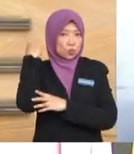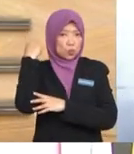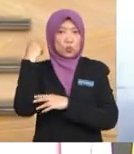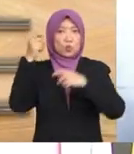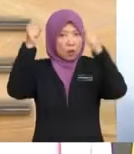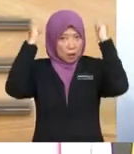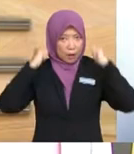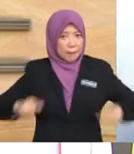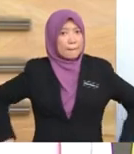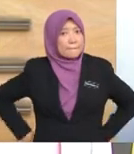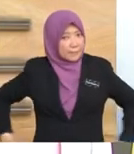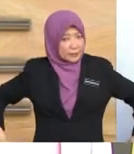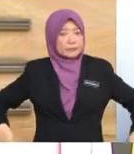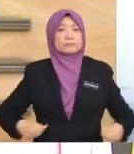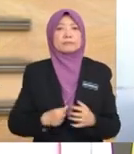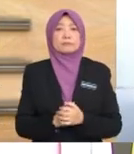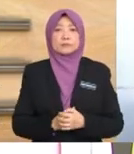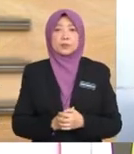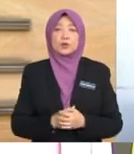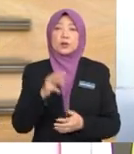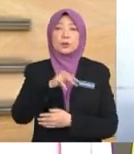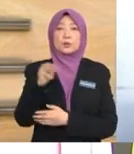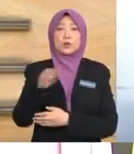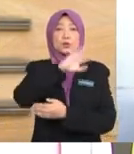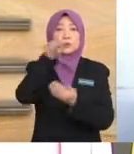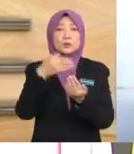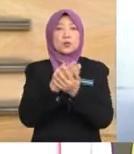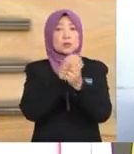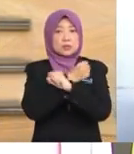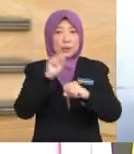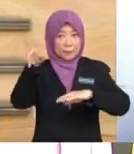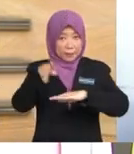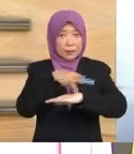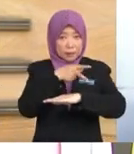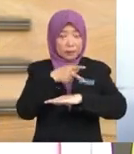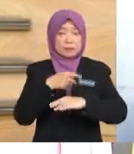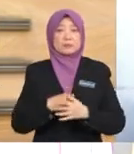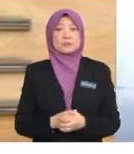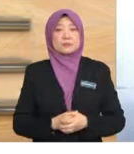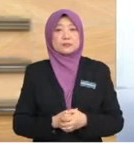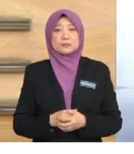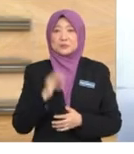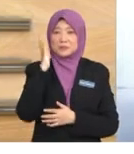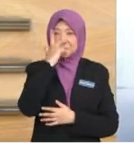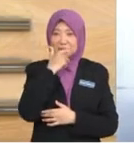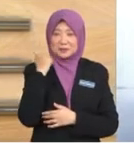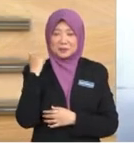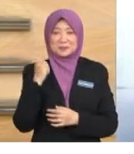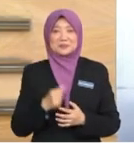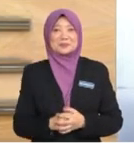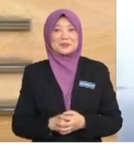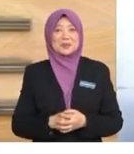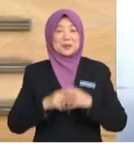Lina. Okey, murid-murid Cikgu di rumah semua dah siap dengan apron, kan? Cantiknya apron ni, Cikgu. Ya,